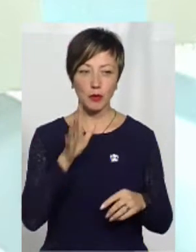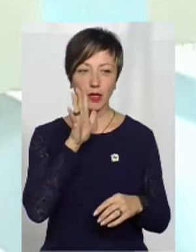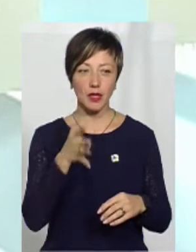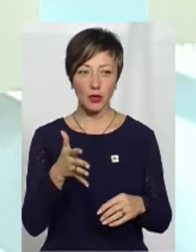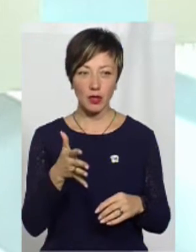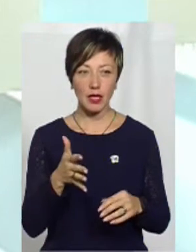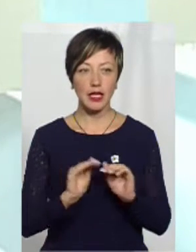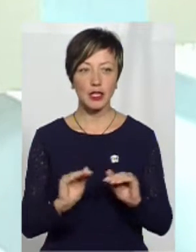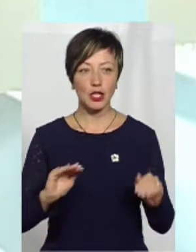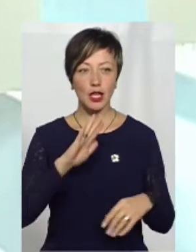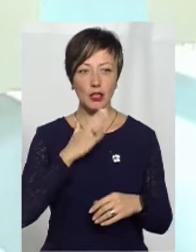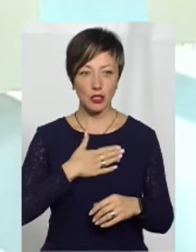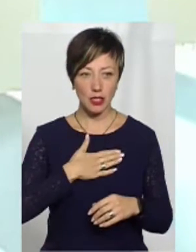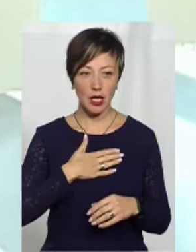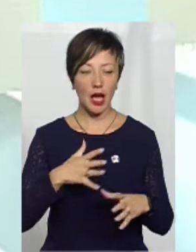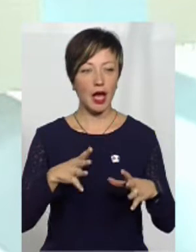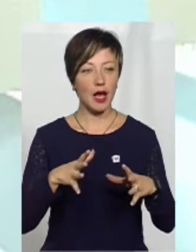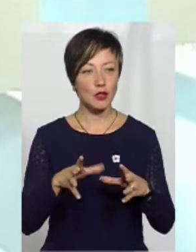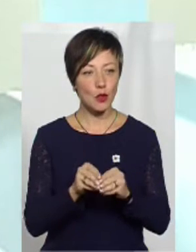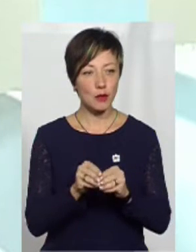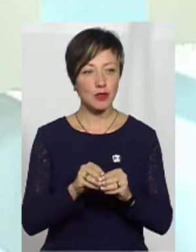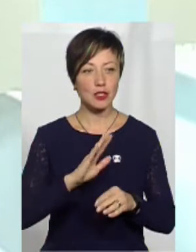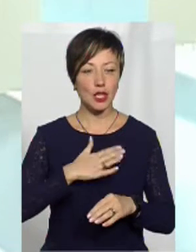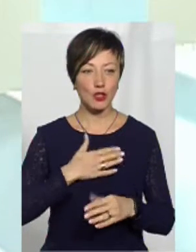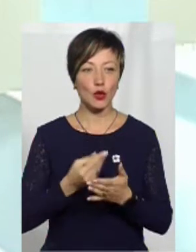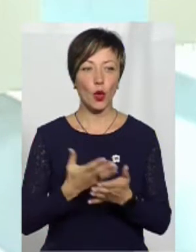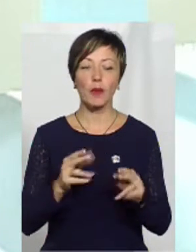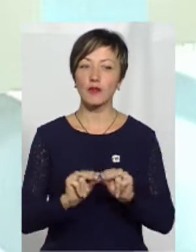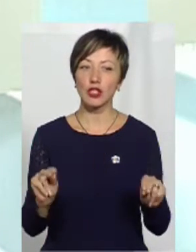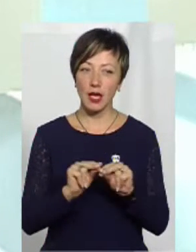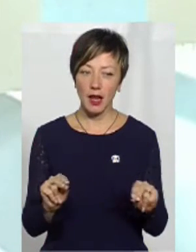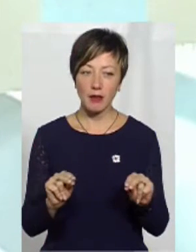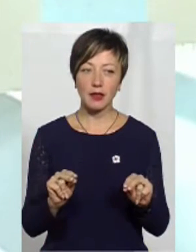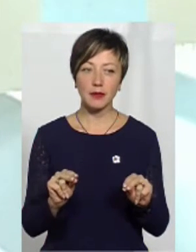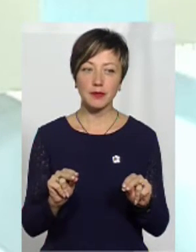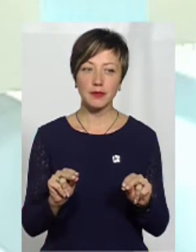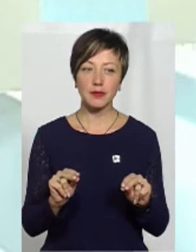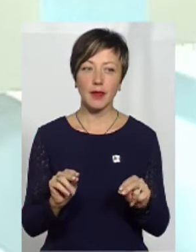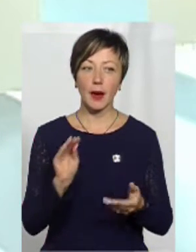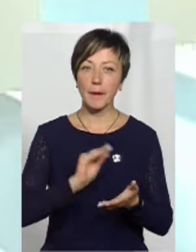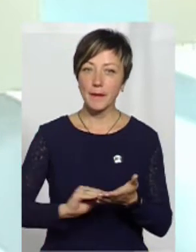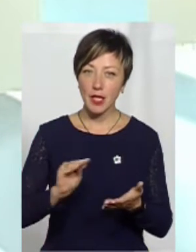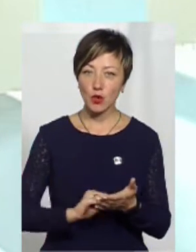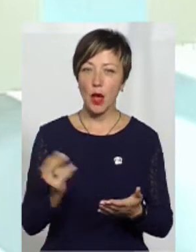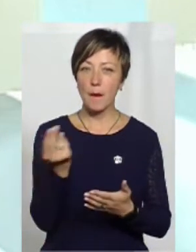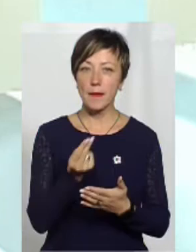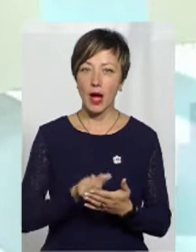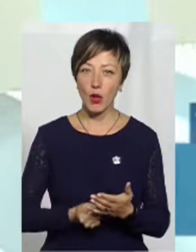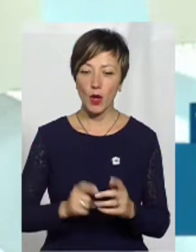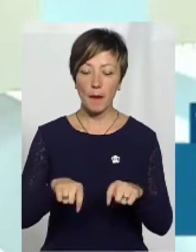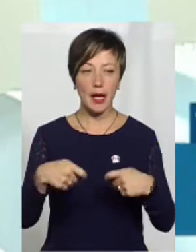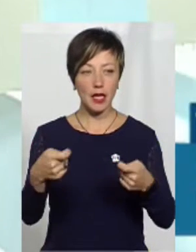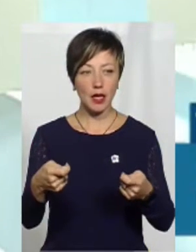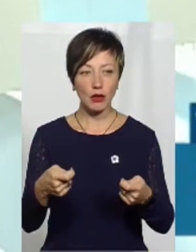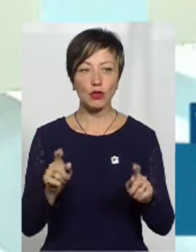5 років діти наші разом з нашими дорогими вчителями, освітянами пишуть, малюють,